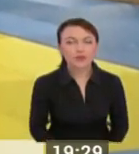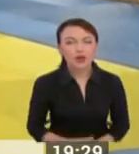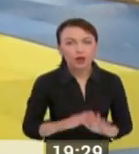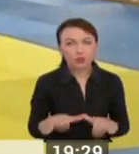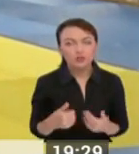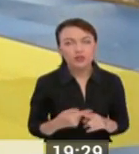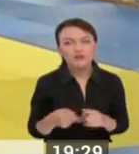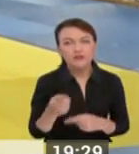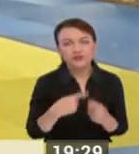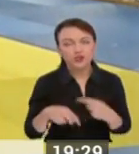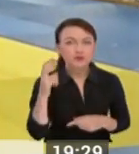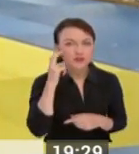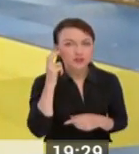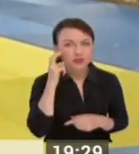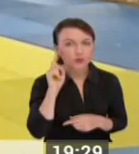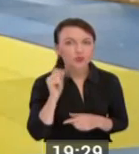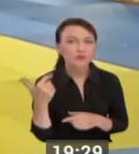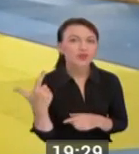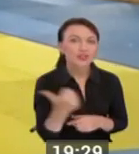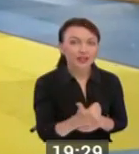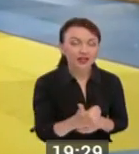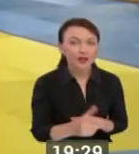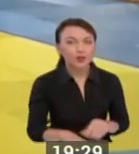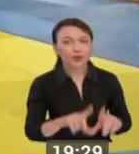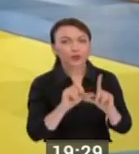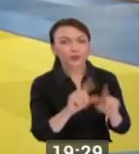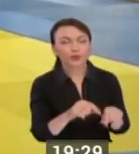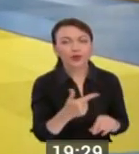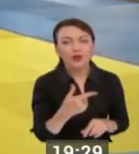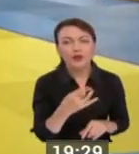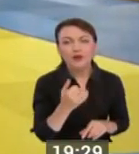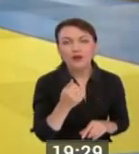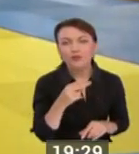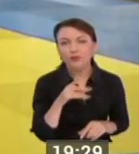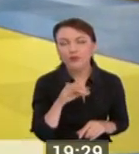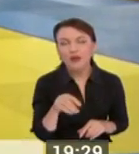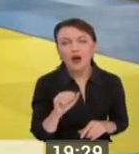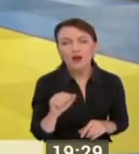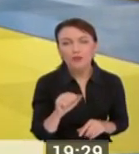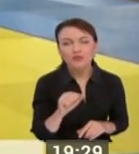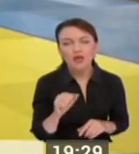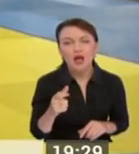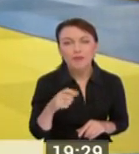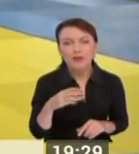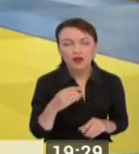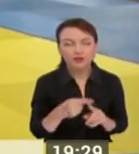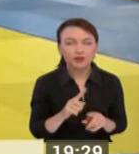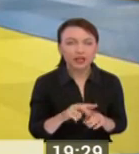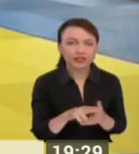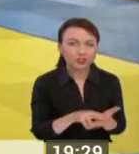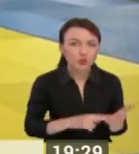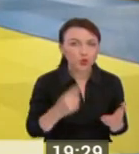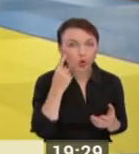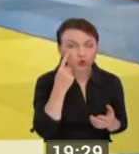цього ми повернемося в Київ. Потім тут неділю і їдемо на гран-при. У нас гран-при в Арабських Еміратах. Ліцензійні, тобто очки.